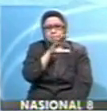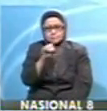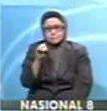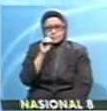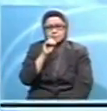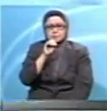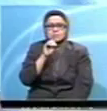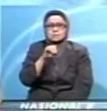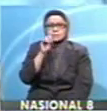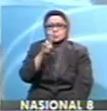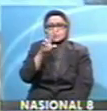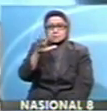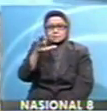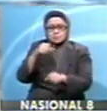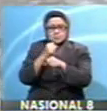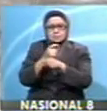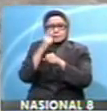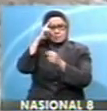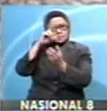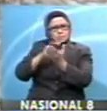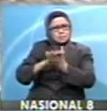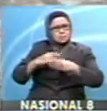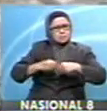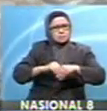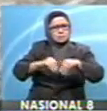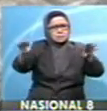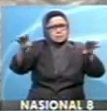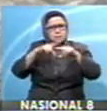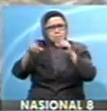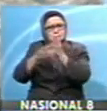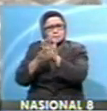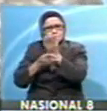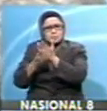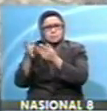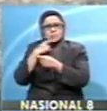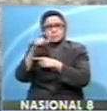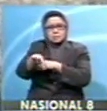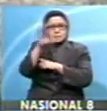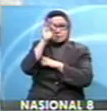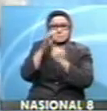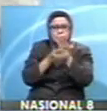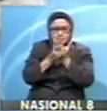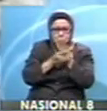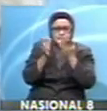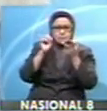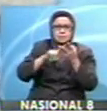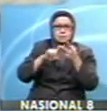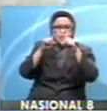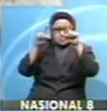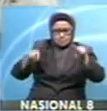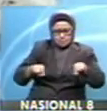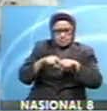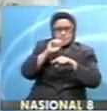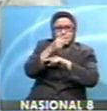dipercayai mengedar dadah polis menemui lima paket dadah dipercayai shabu seberat 407 gr dan lima paket dadah dipercayai